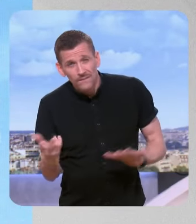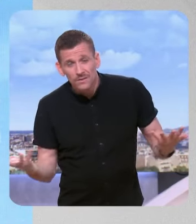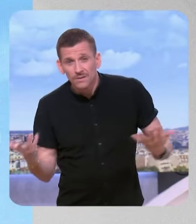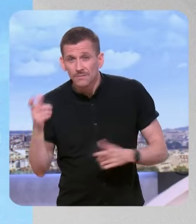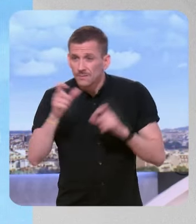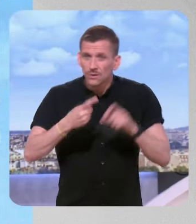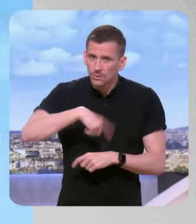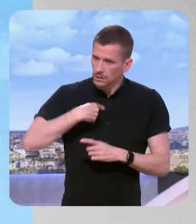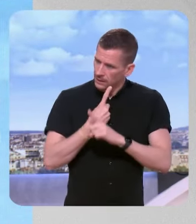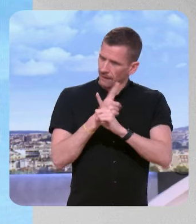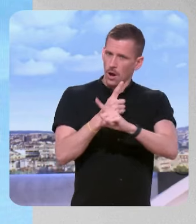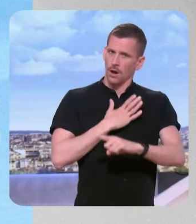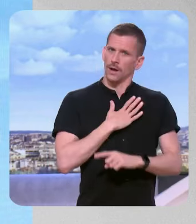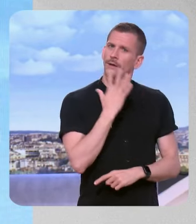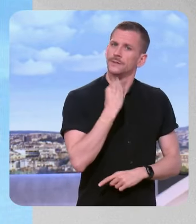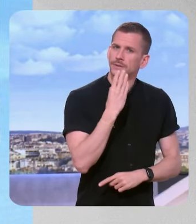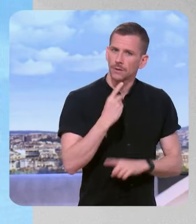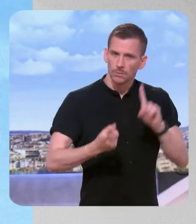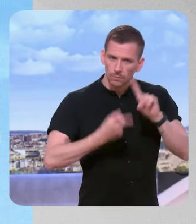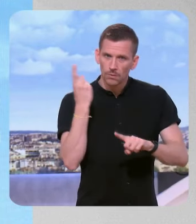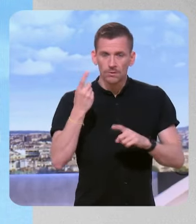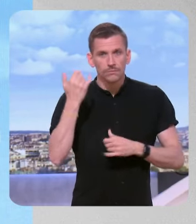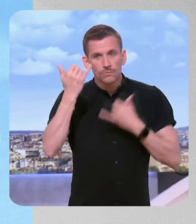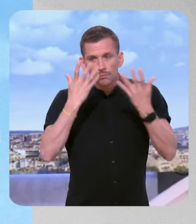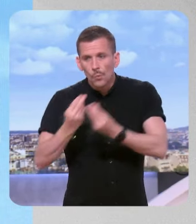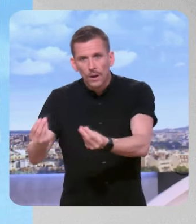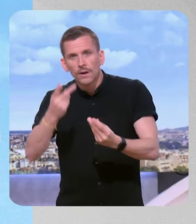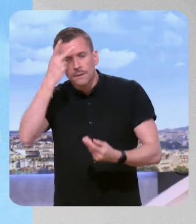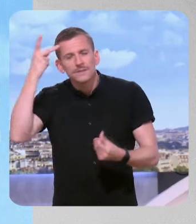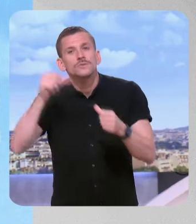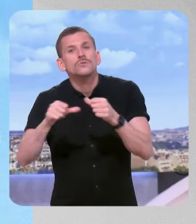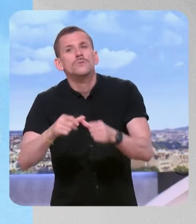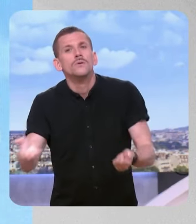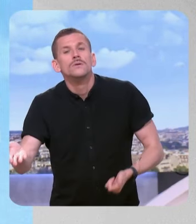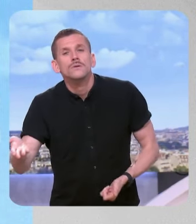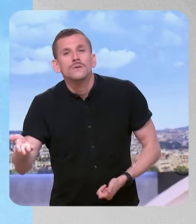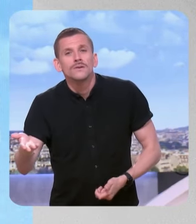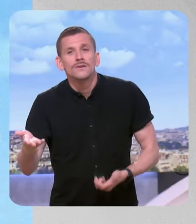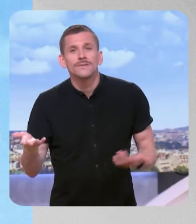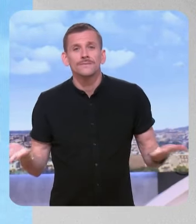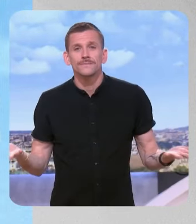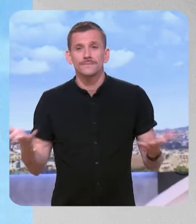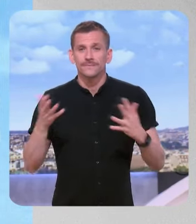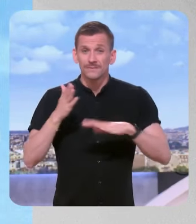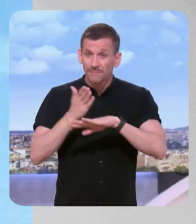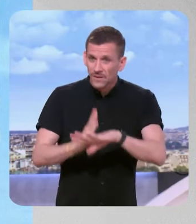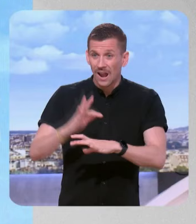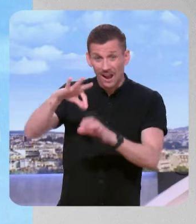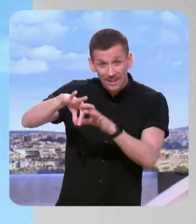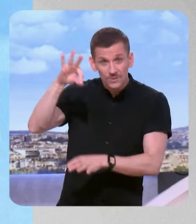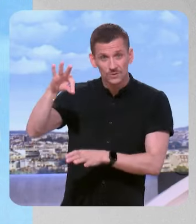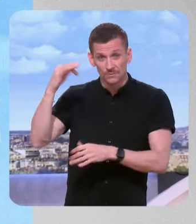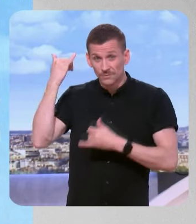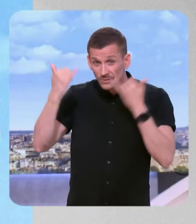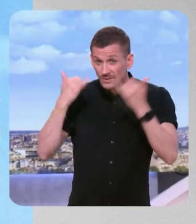nous le voulons les intérêts de la population tion palestinienne et bien d'abord il faudrait plutôt prévoir des élections vous savez qu'il n'y a eu aucune